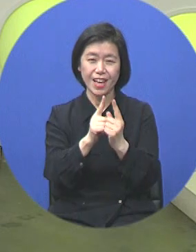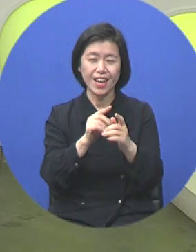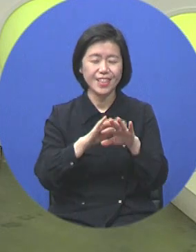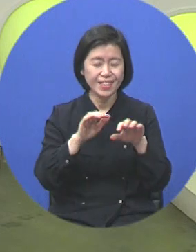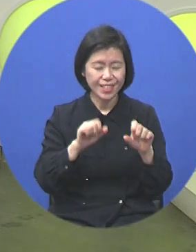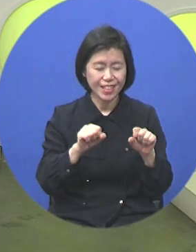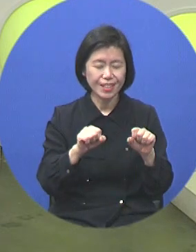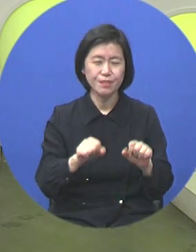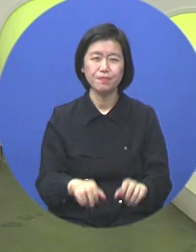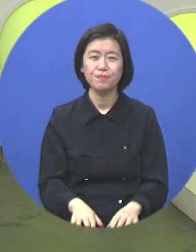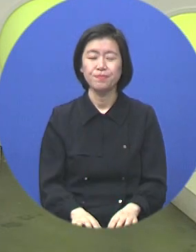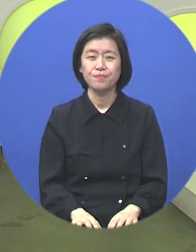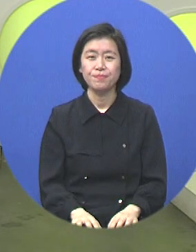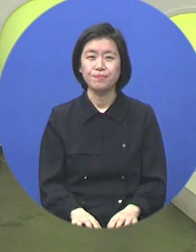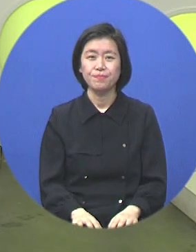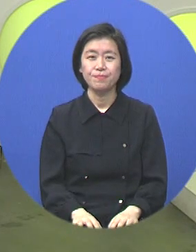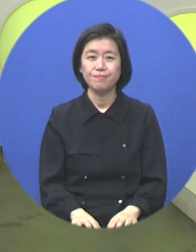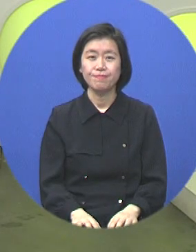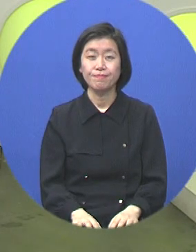안녕하세요.